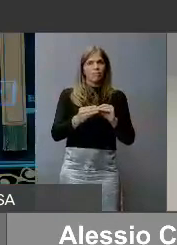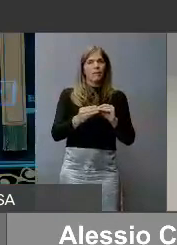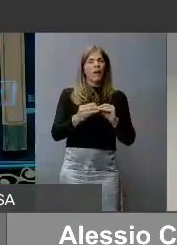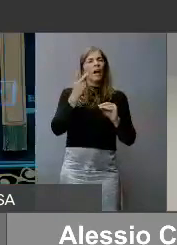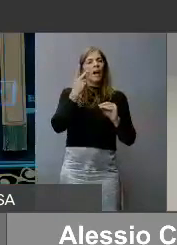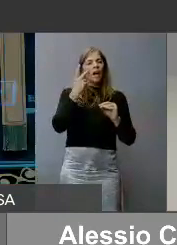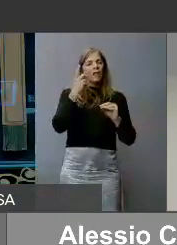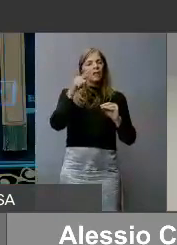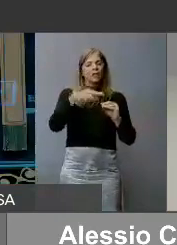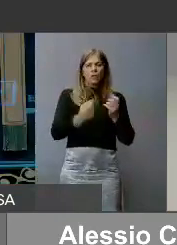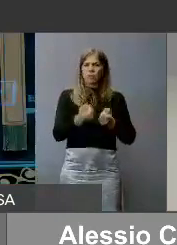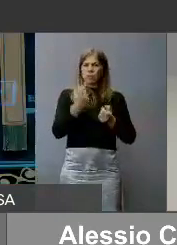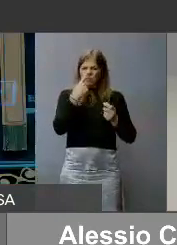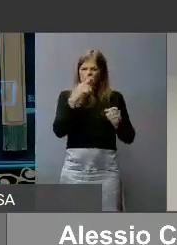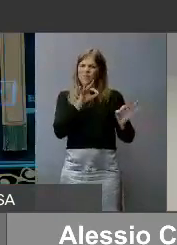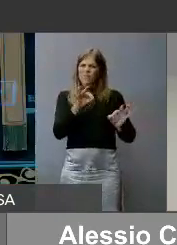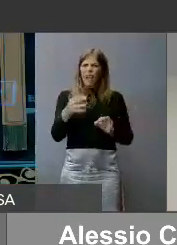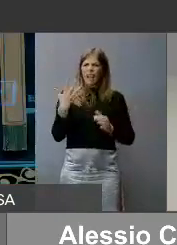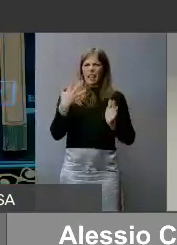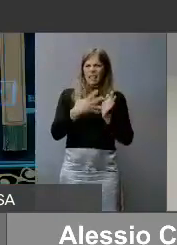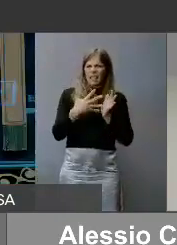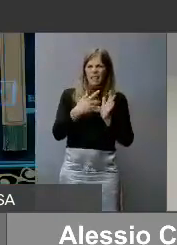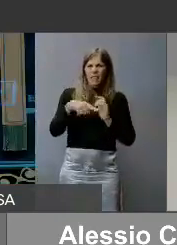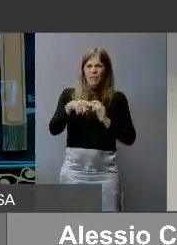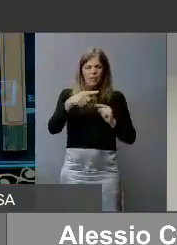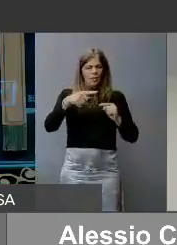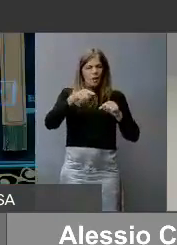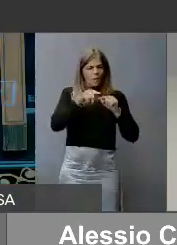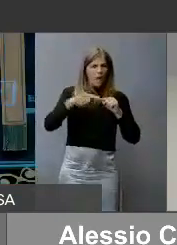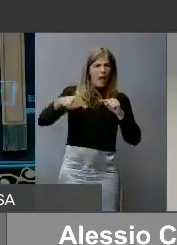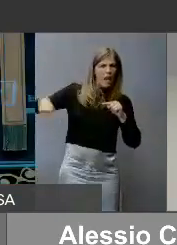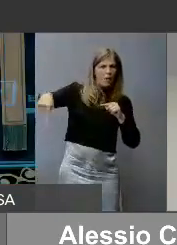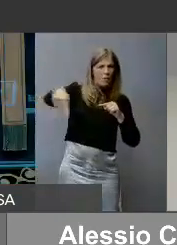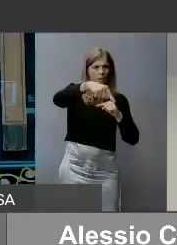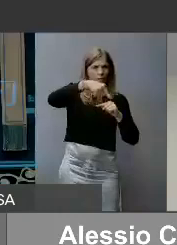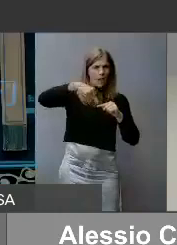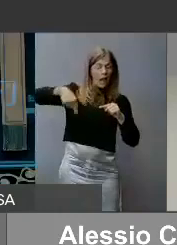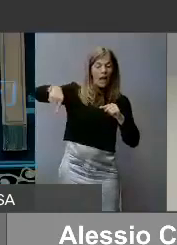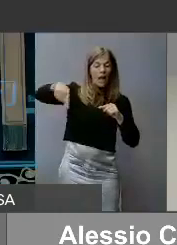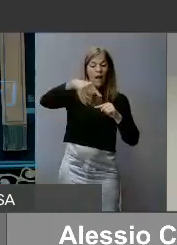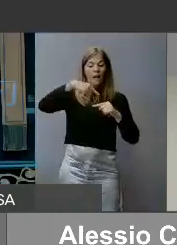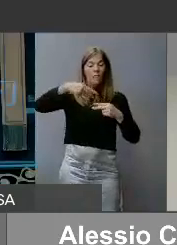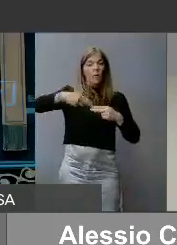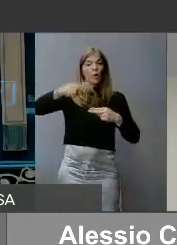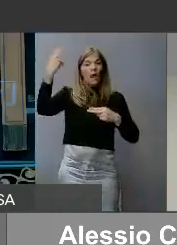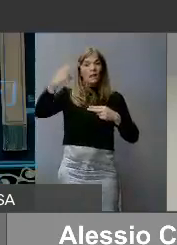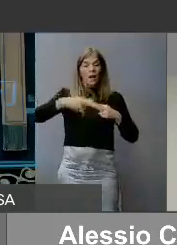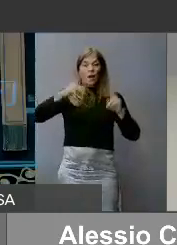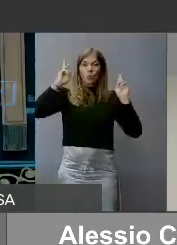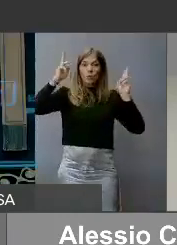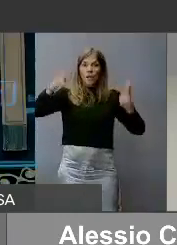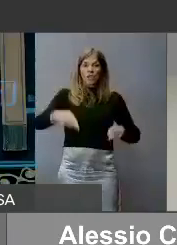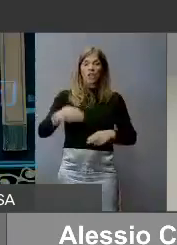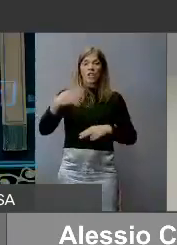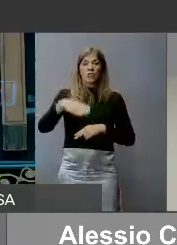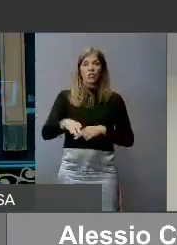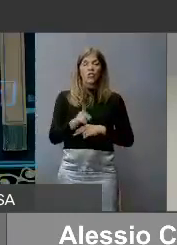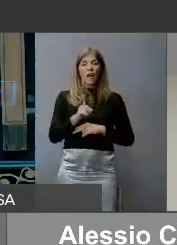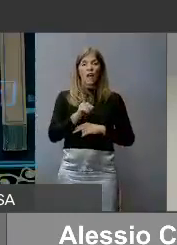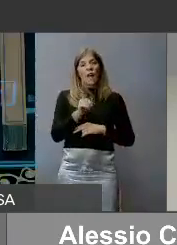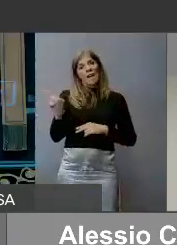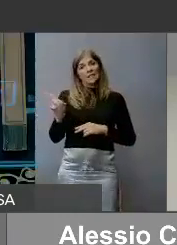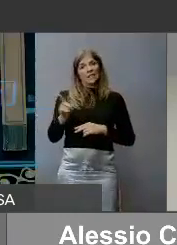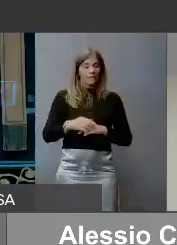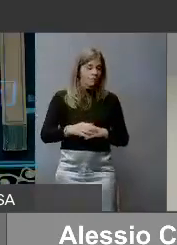criticità accertate sul raccordo tra gli elicoidale il casello autostradale di genova est a lei la parola consigliere